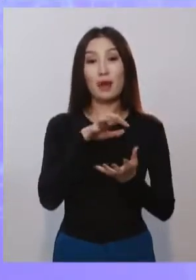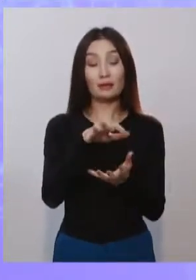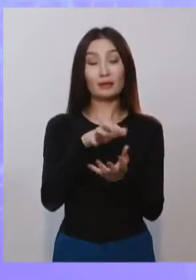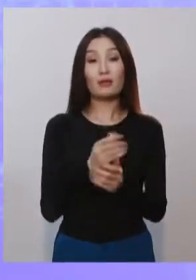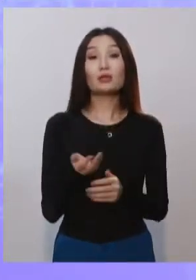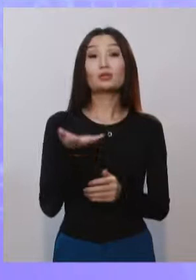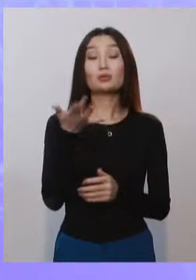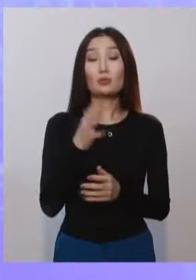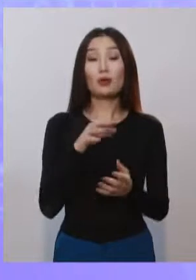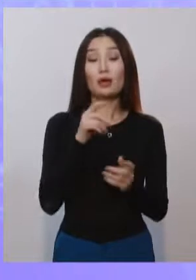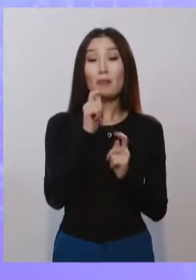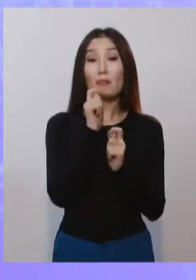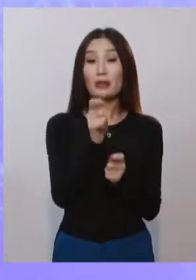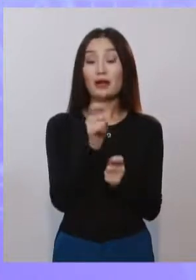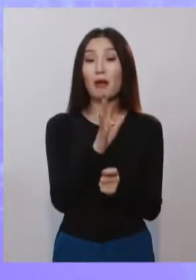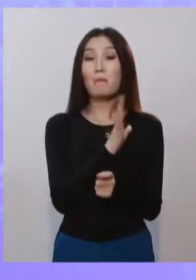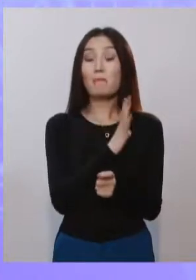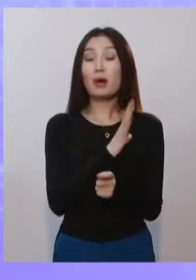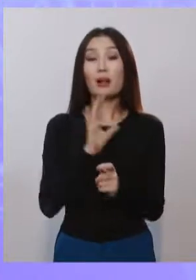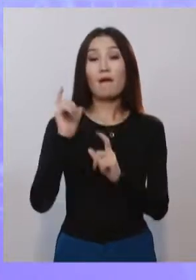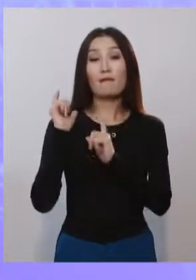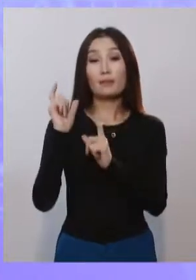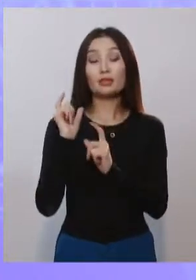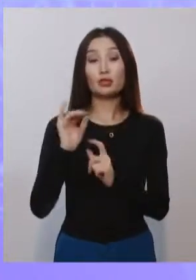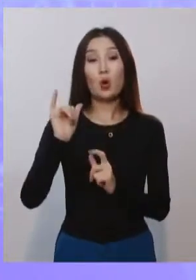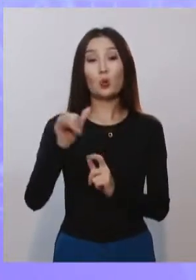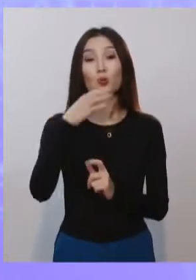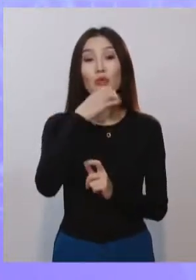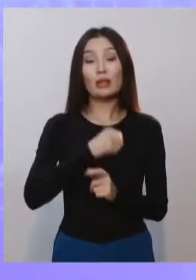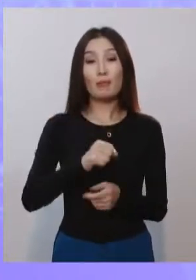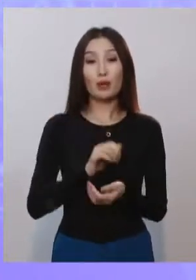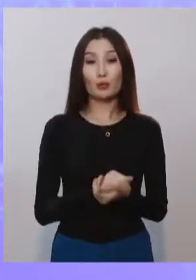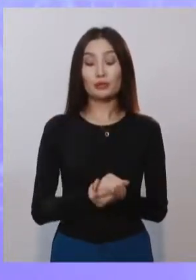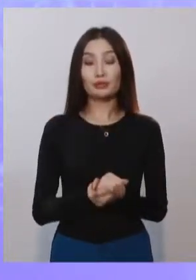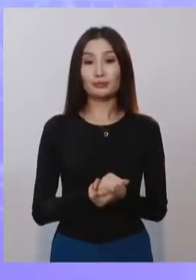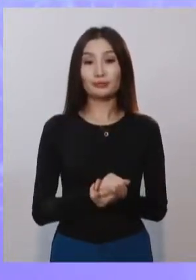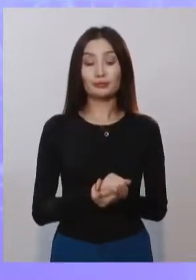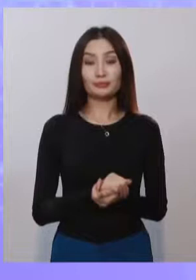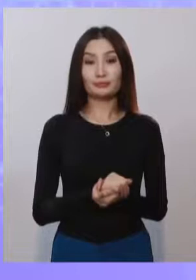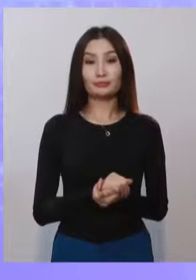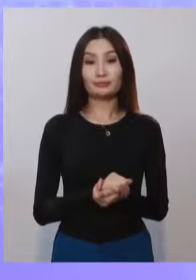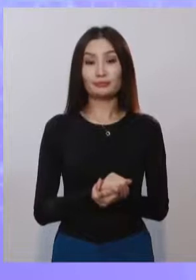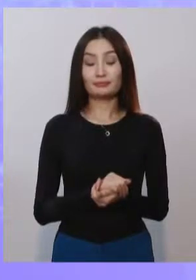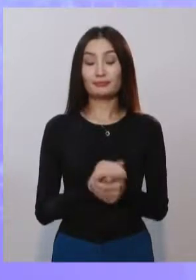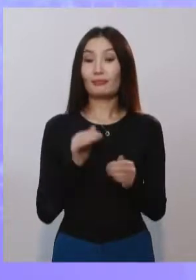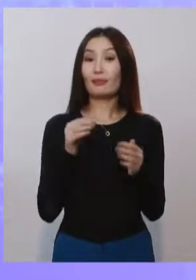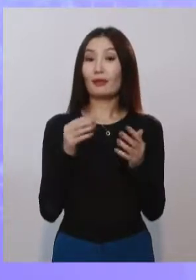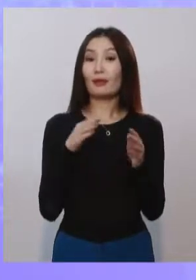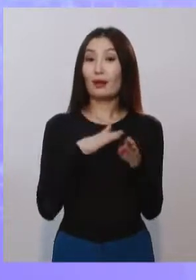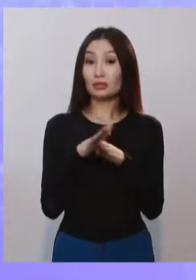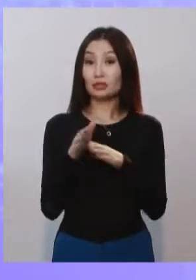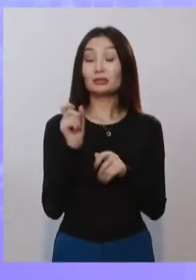сколько подарков было в мешке у деда мороза решите